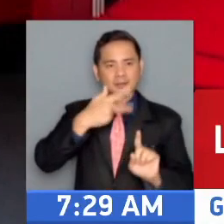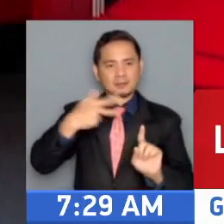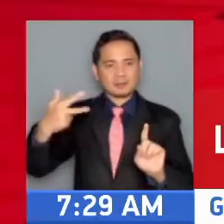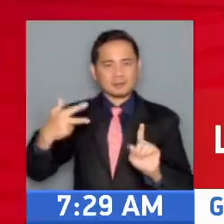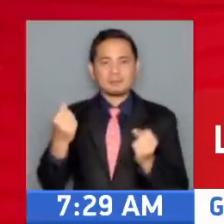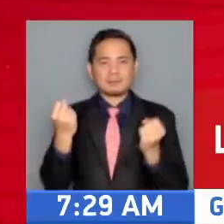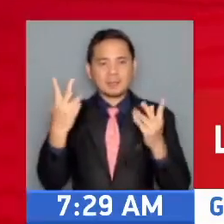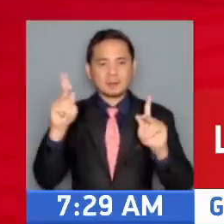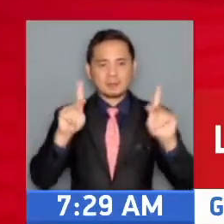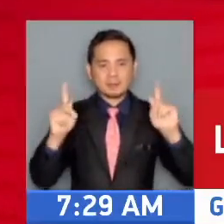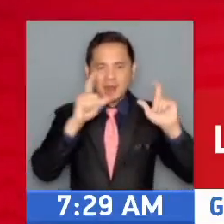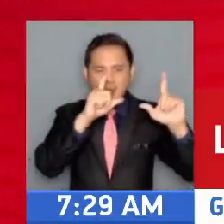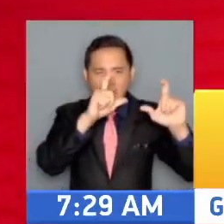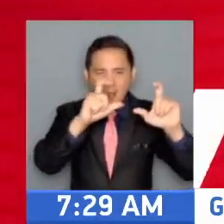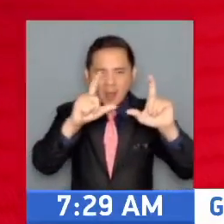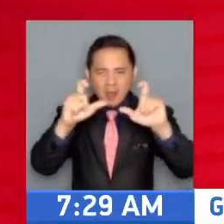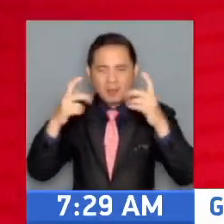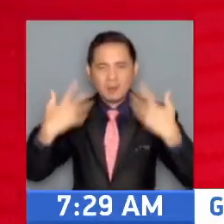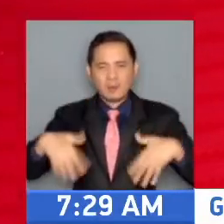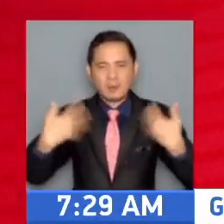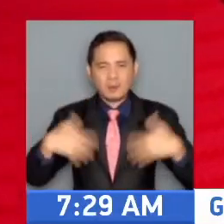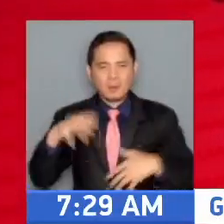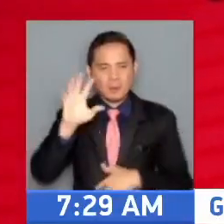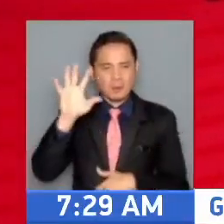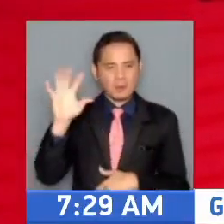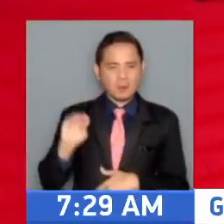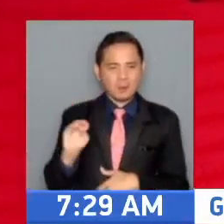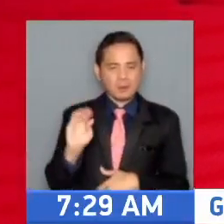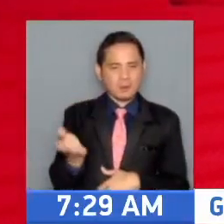sa kamanghamanghang gawa.